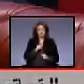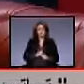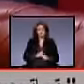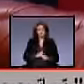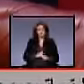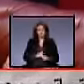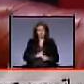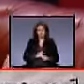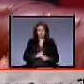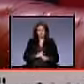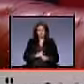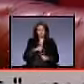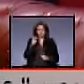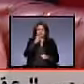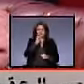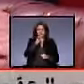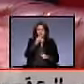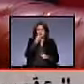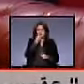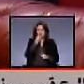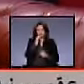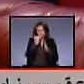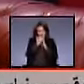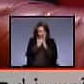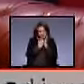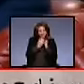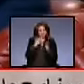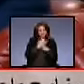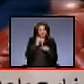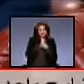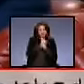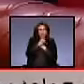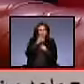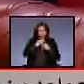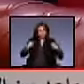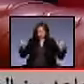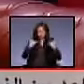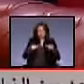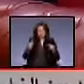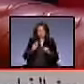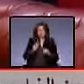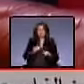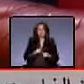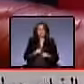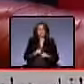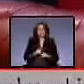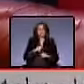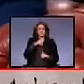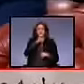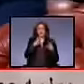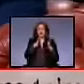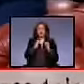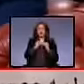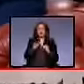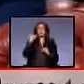بحب الاكل بس في الاخر مهنتك برضو يعني بتاكل. وانت بتخاف من ايه؟ بخاف من ايه؟ بخاف من المستقبل. هل